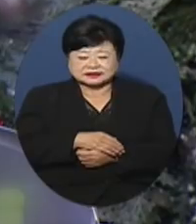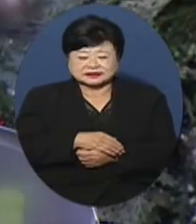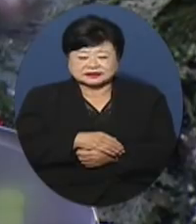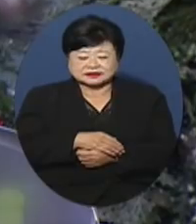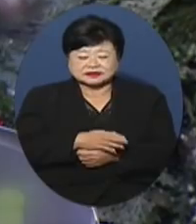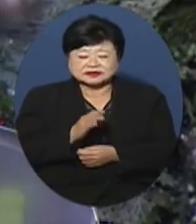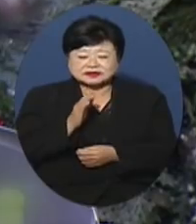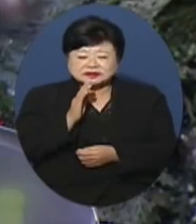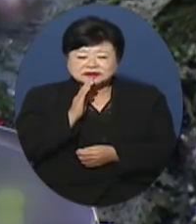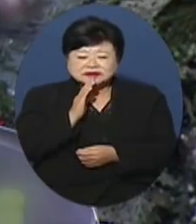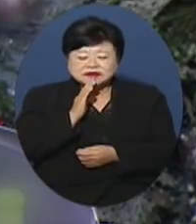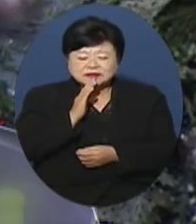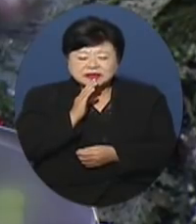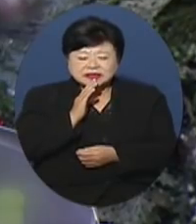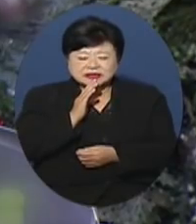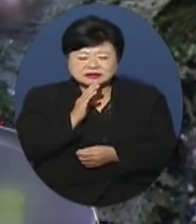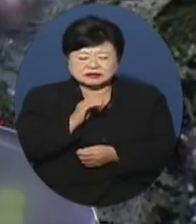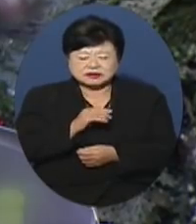진실한 믿음으로